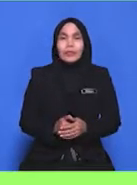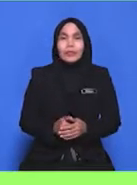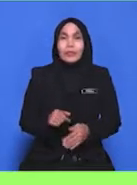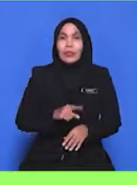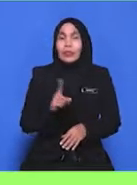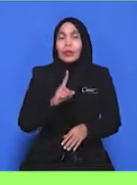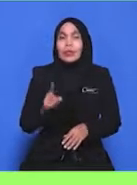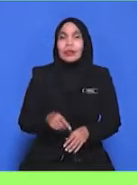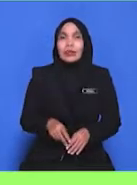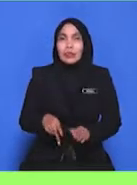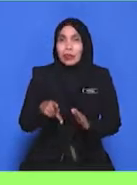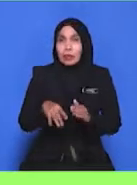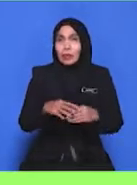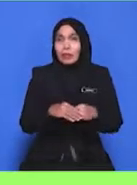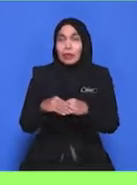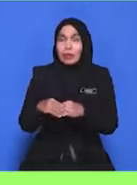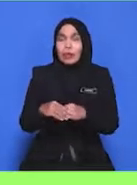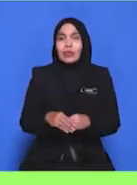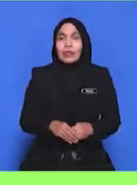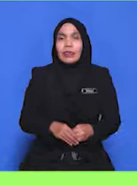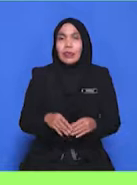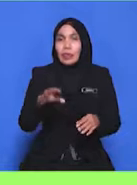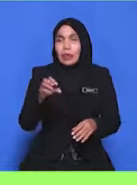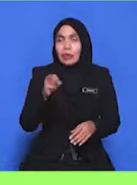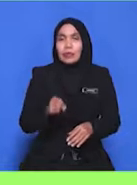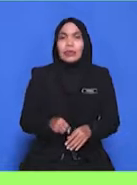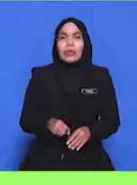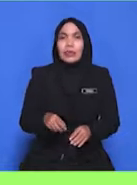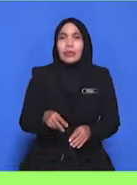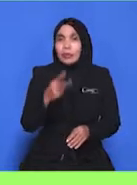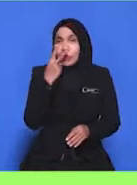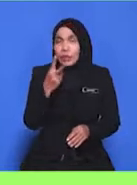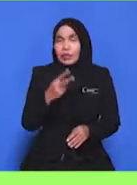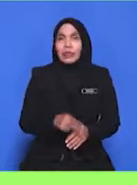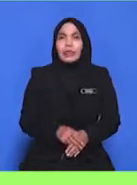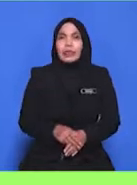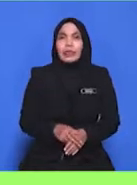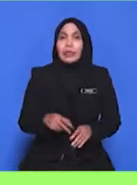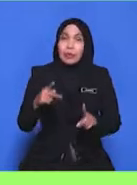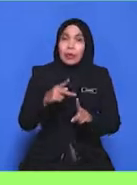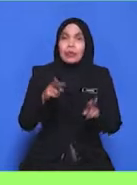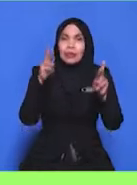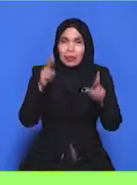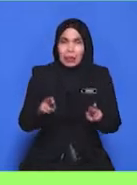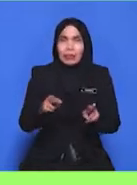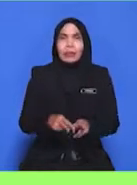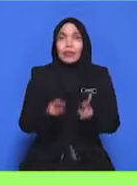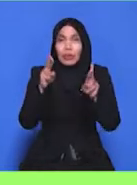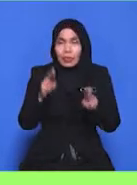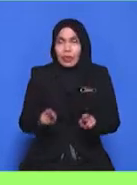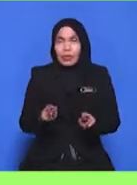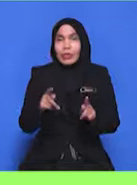perhatian terhadap rakyat, manakala rakyat perlu untuk menghormati pemimpin. Barulah